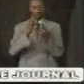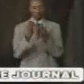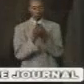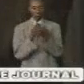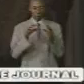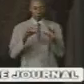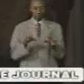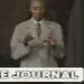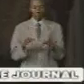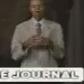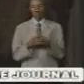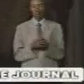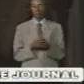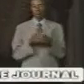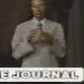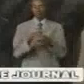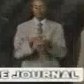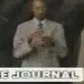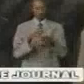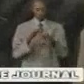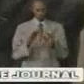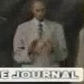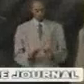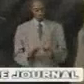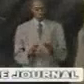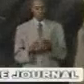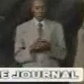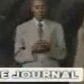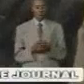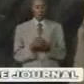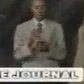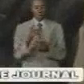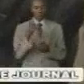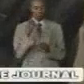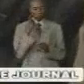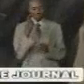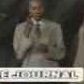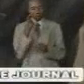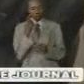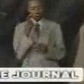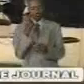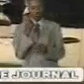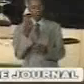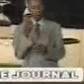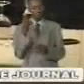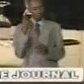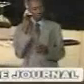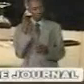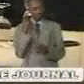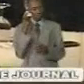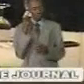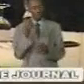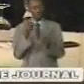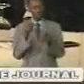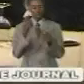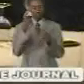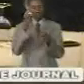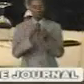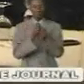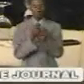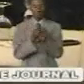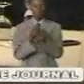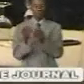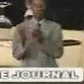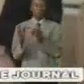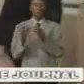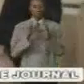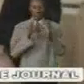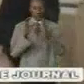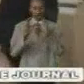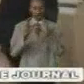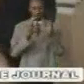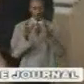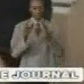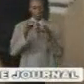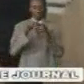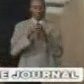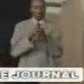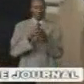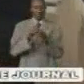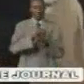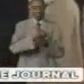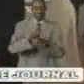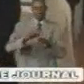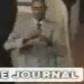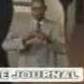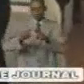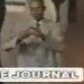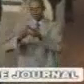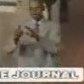cet atelier ont insisté sur l'effectivité de la communication entre les différents services de l'administration publique en vue